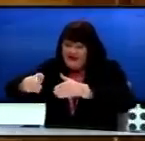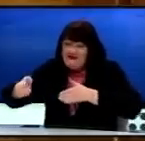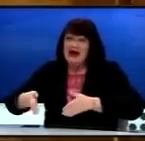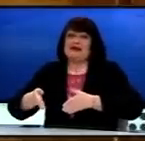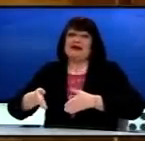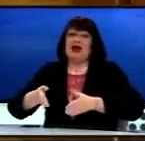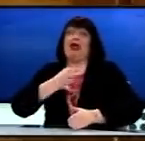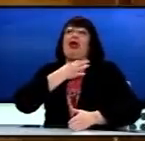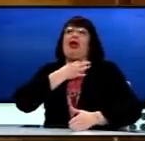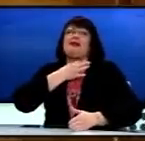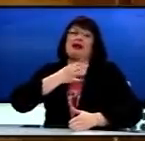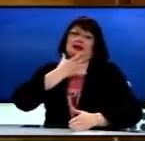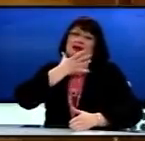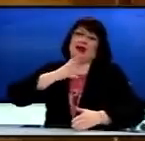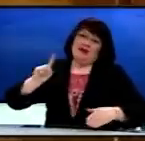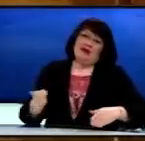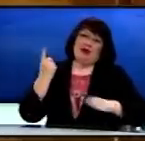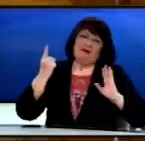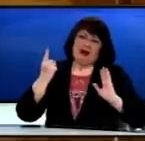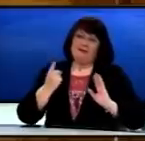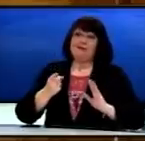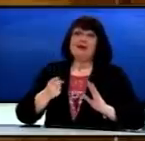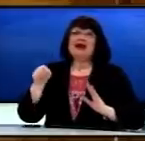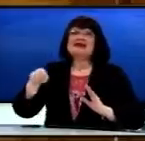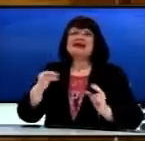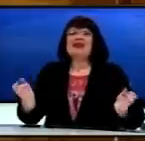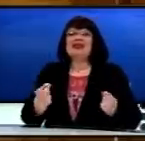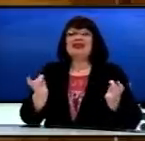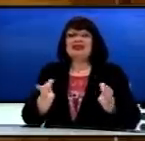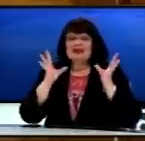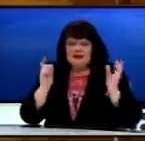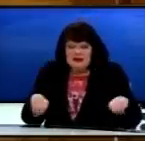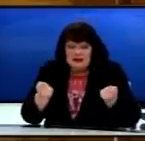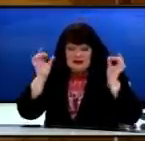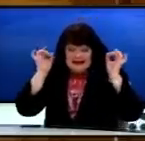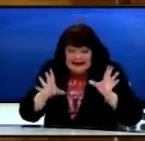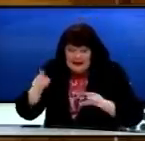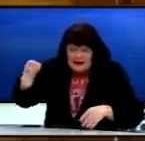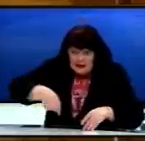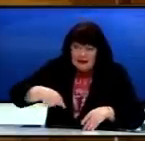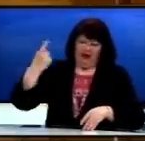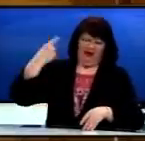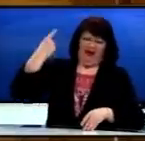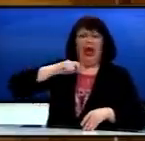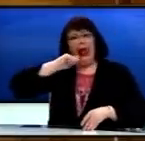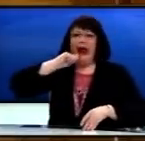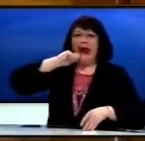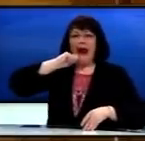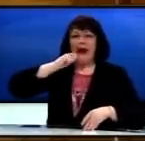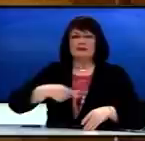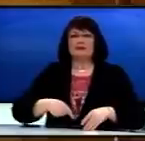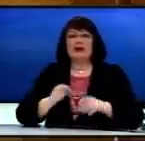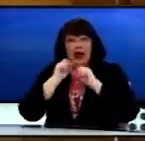κάνατε απολύτως τίποτα για αυτό το πρόβλημα. Απολύτως τίποτα. Απολύτως τίποτα. Και έρχεστε τώρα να μας κουνάτε το δάχτυλο γιατί σε